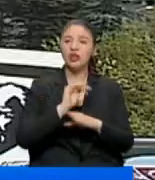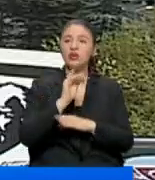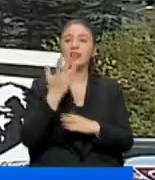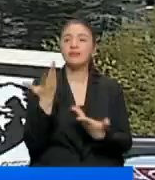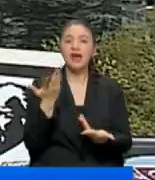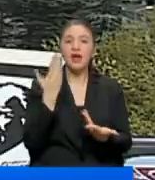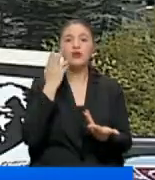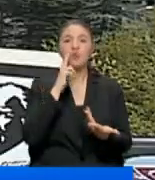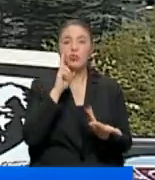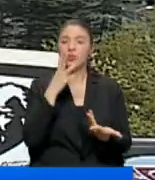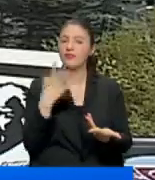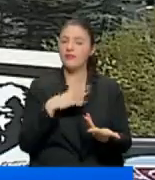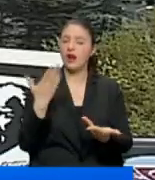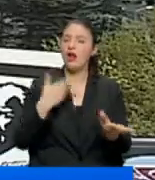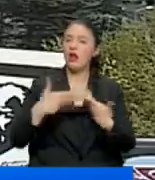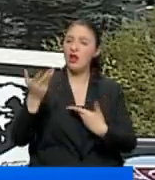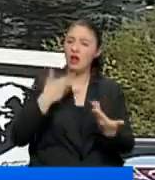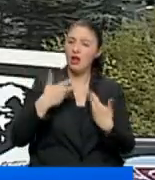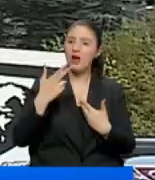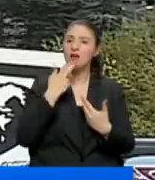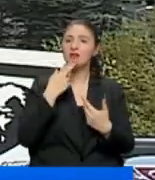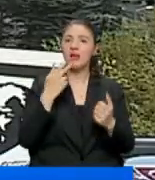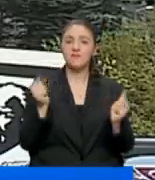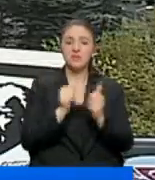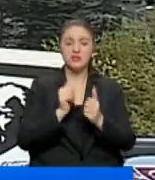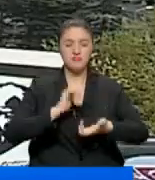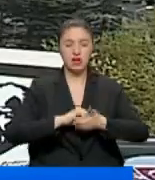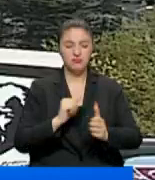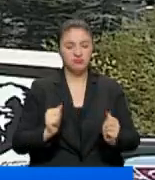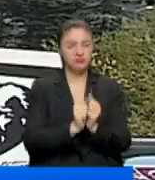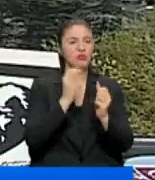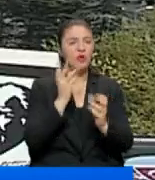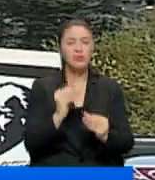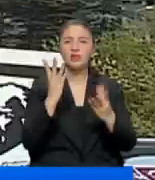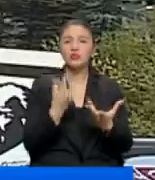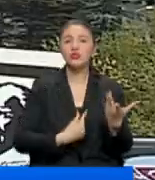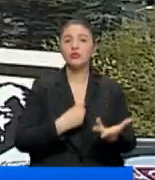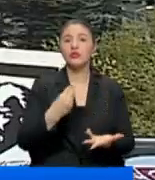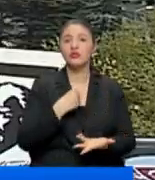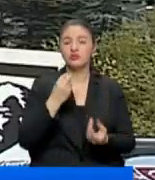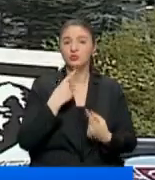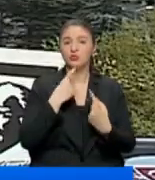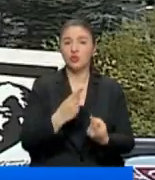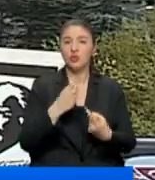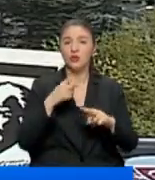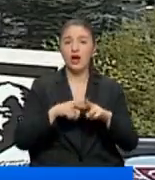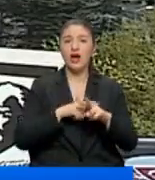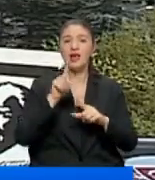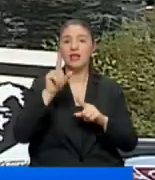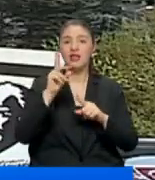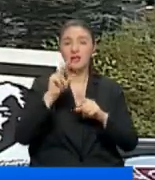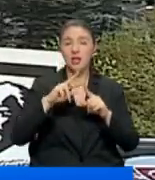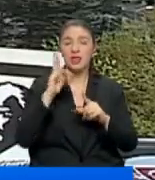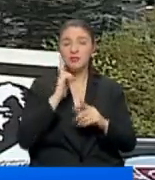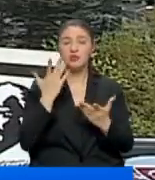yaşadıklarından, izlenimlerden bahsetti. Kadınların bir ve beraber olabilmesinin ne kadar umut verici olduğunu söylüyordu Aylin Nazaka.